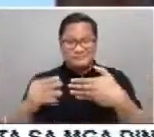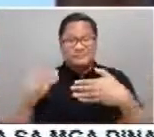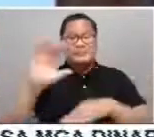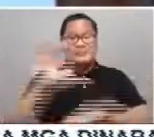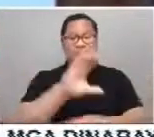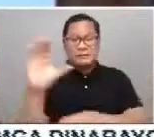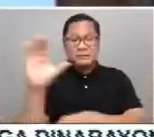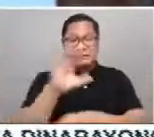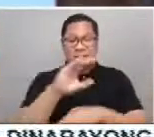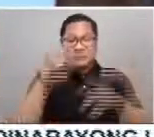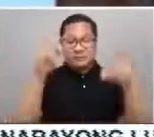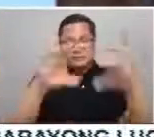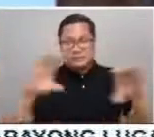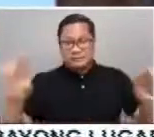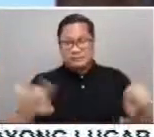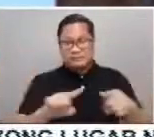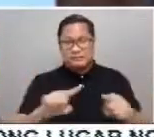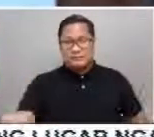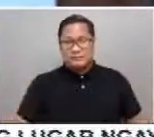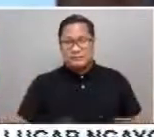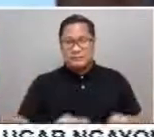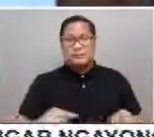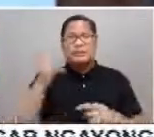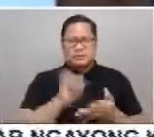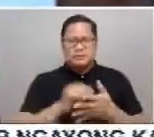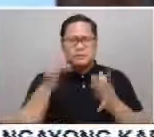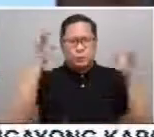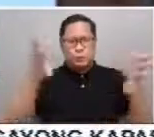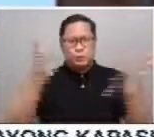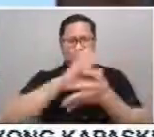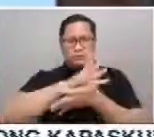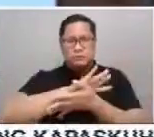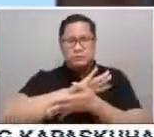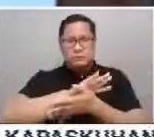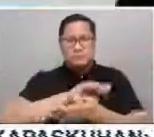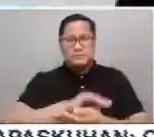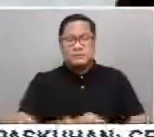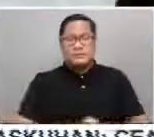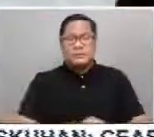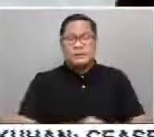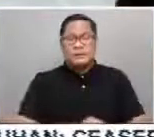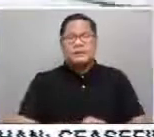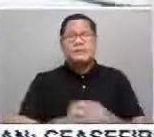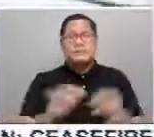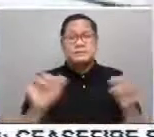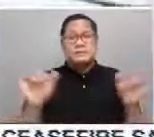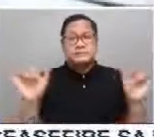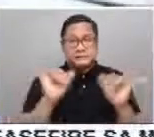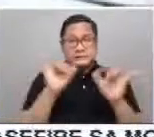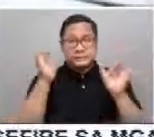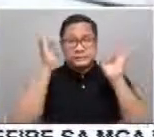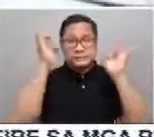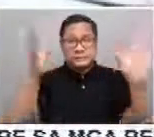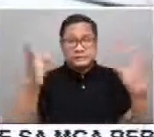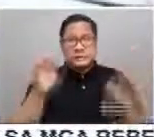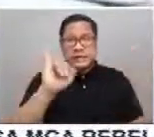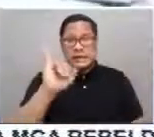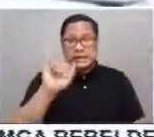lifetime, ngayon lang naman ito isang beses hinihingi ng gobyerno para sa iyo. Would you be kind enough just